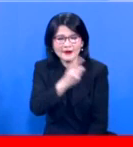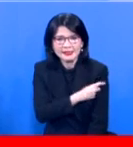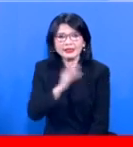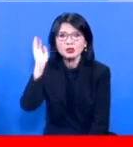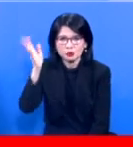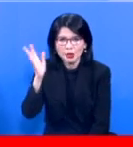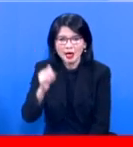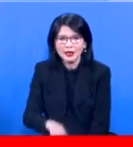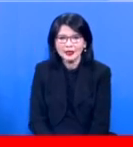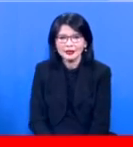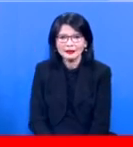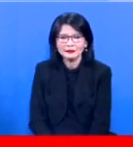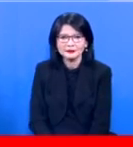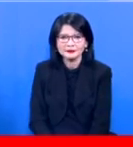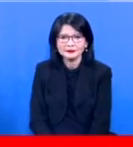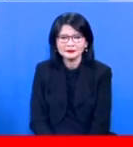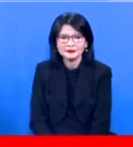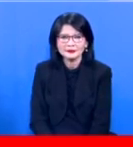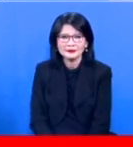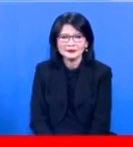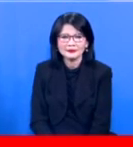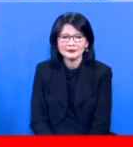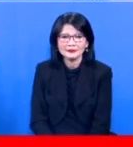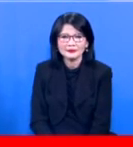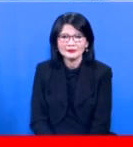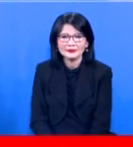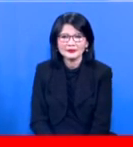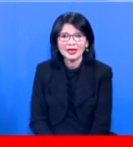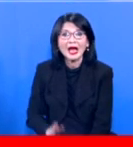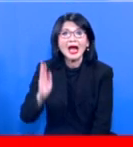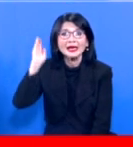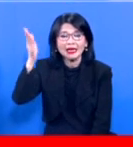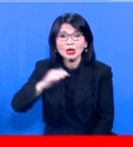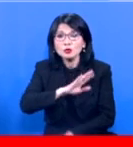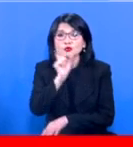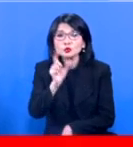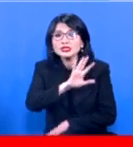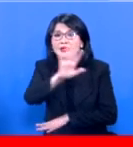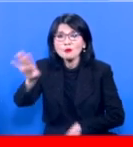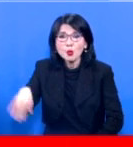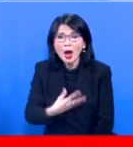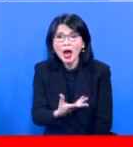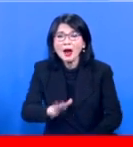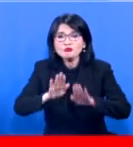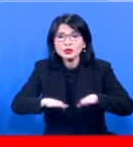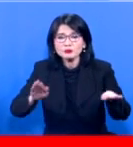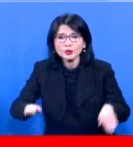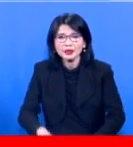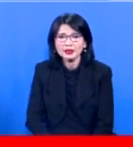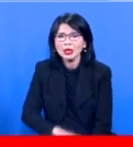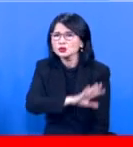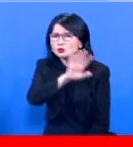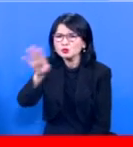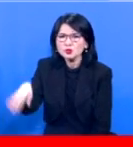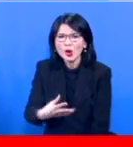menerapkan protokol kesehatan. Oleh sebab itu saya titip, nanti kalau semuanya, untuk semua pelajar di seluruh tanah